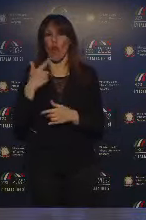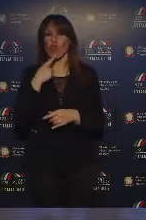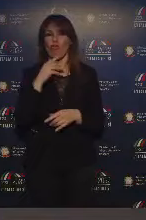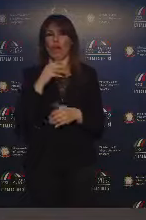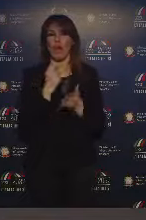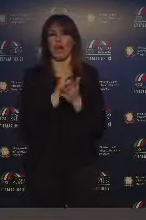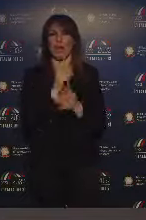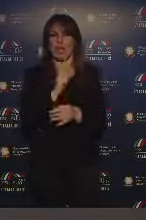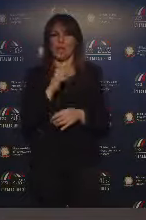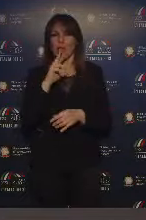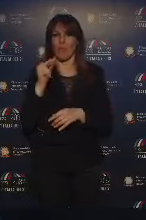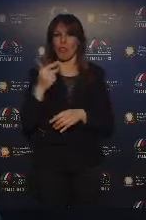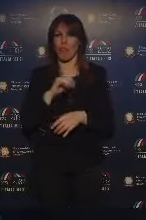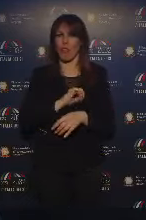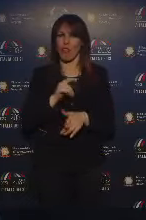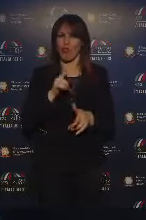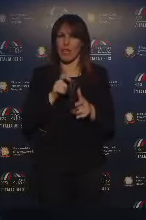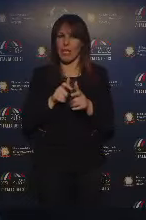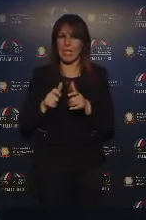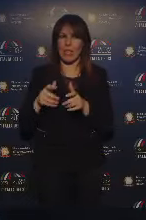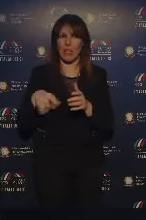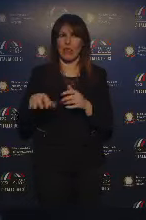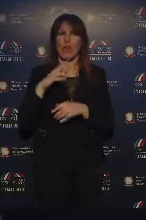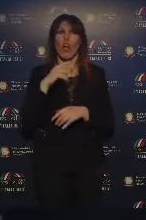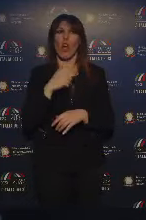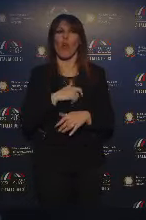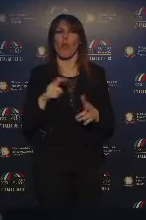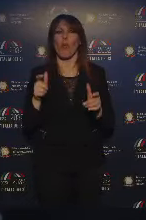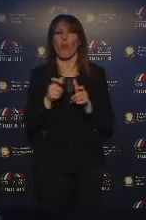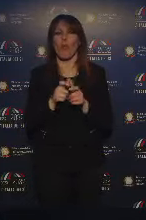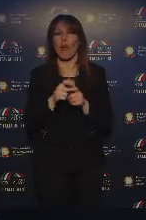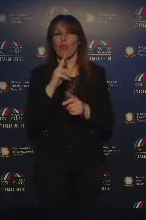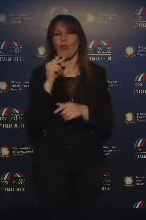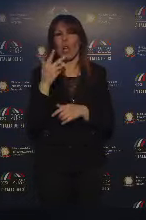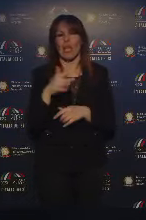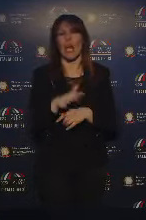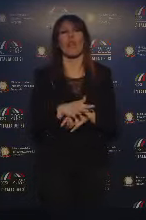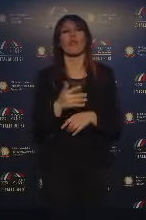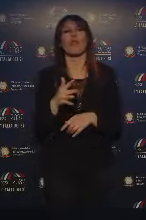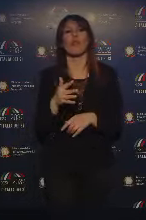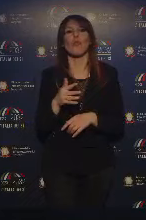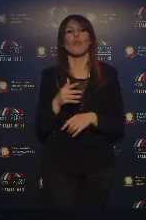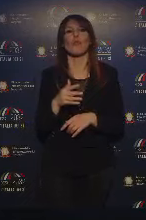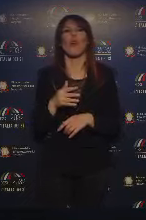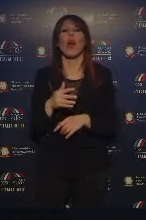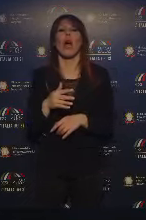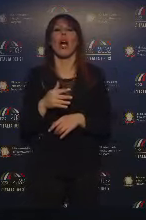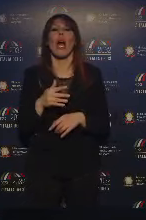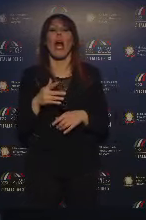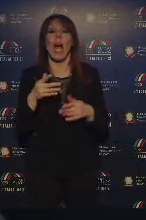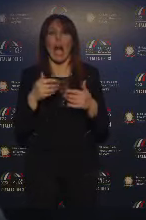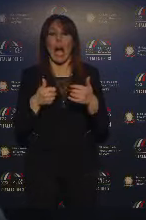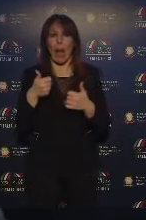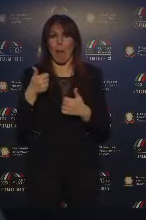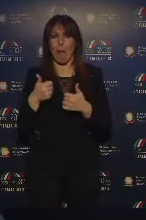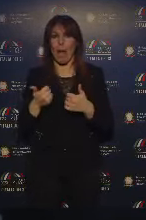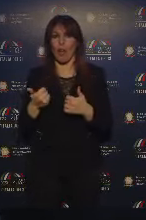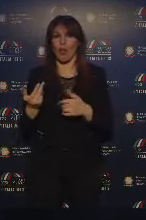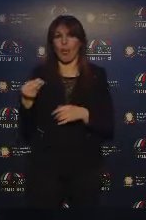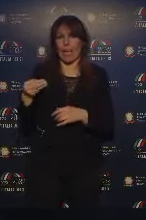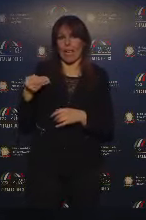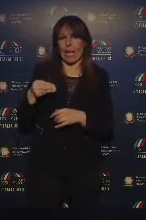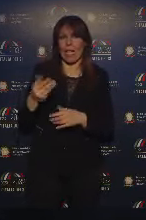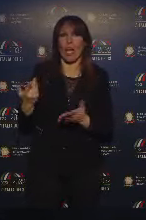fiducia ai sindaci dei piccoli comuni il ritorno dell'appalto integrato Qua ci sono dei